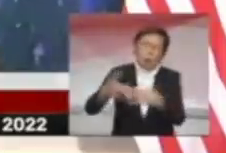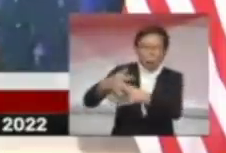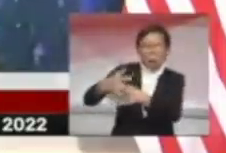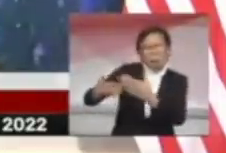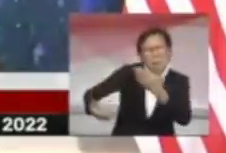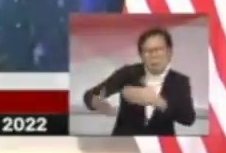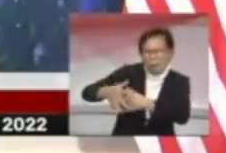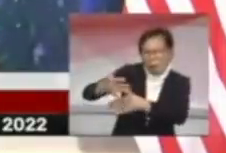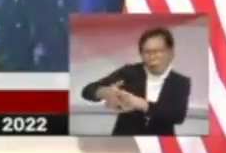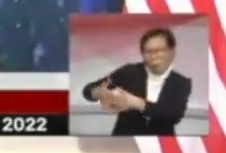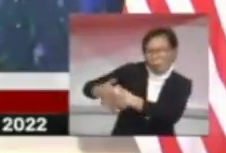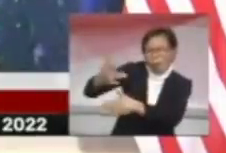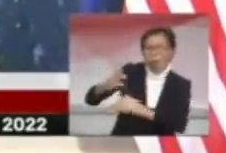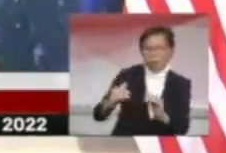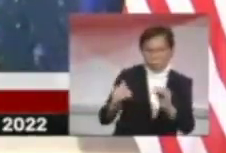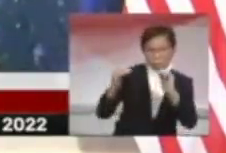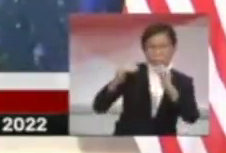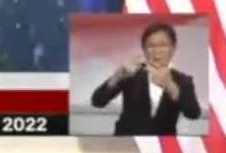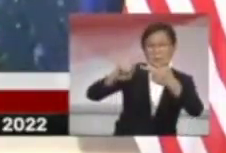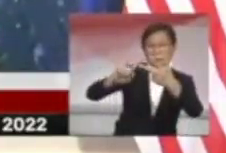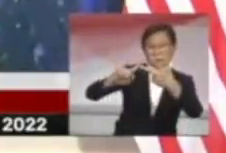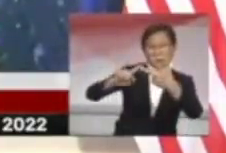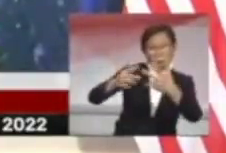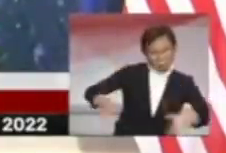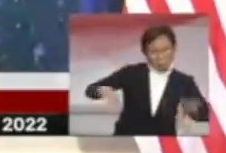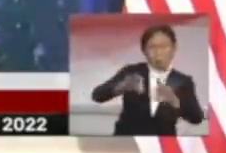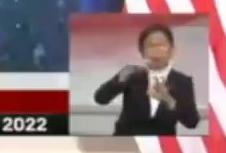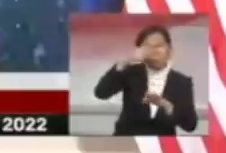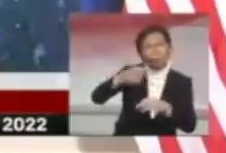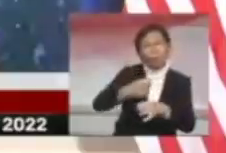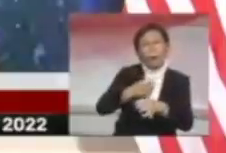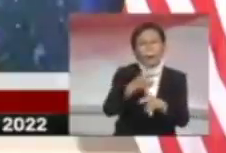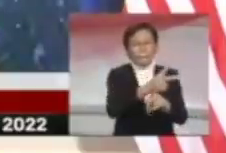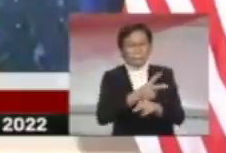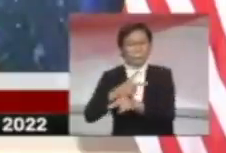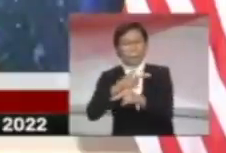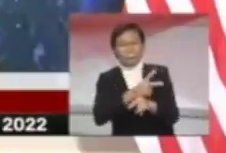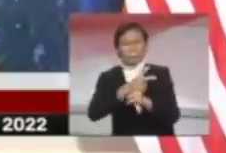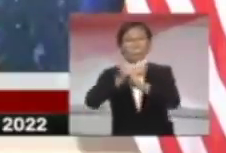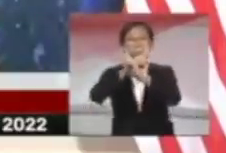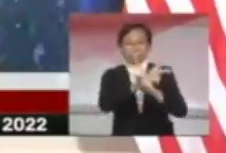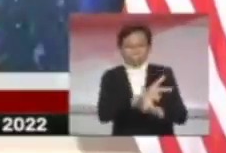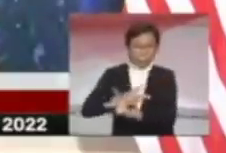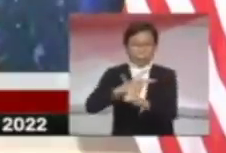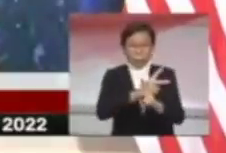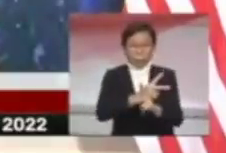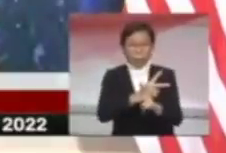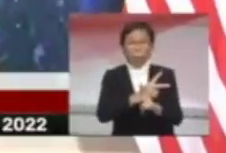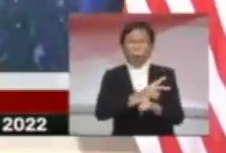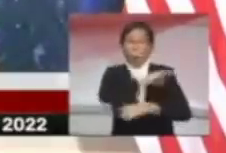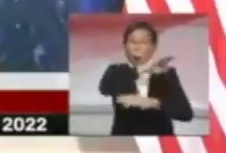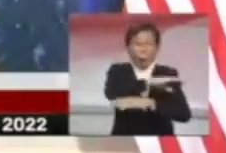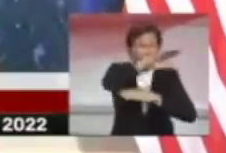awalnya Fase ini penting untuk membentuk perlindungan kelompok ataupun Heart imrithi